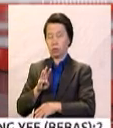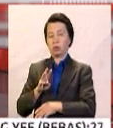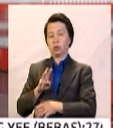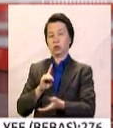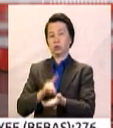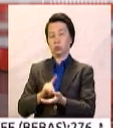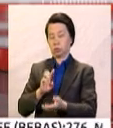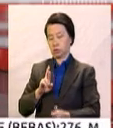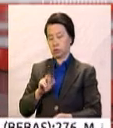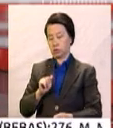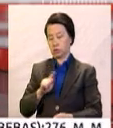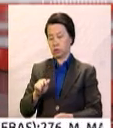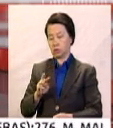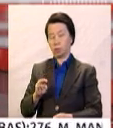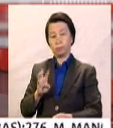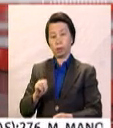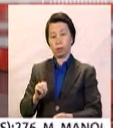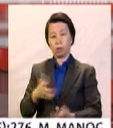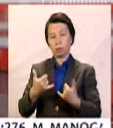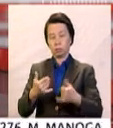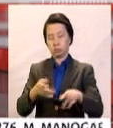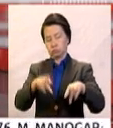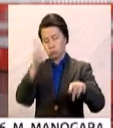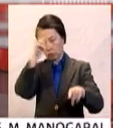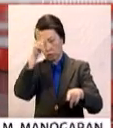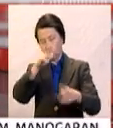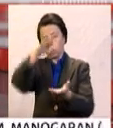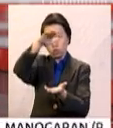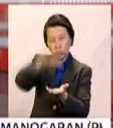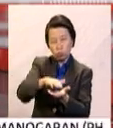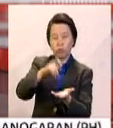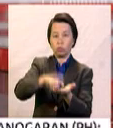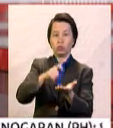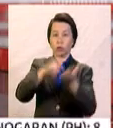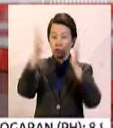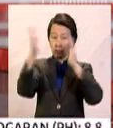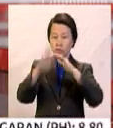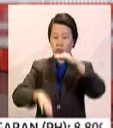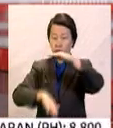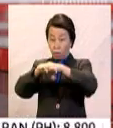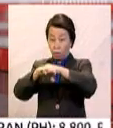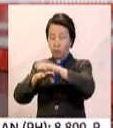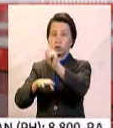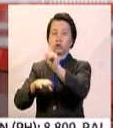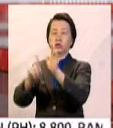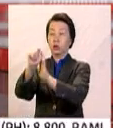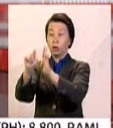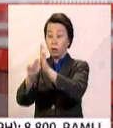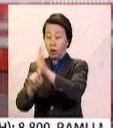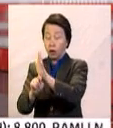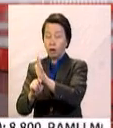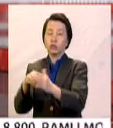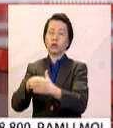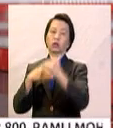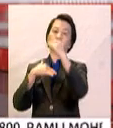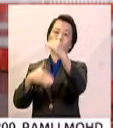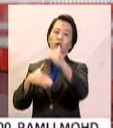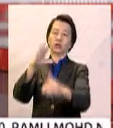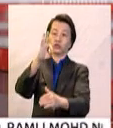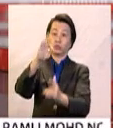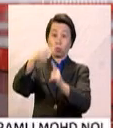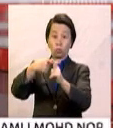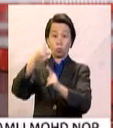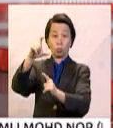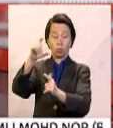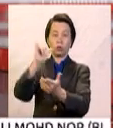Ahmad Razman Abdul Latif, inisiatif kerajaan dalam mengurangkan hutang negara yang mencecah RM1 trilion dalam tempoh 9 bulan